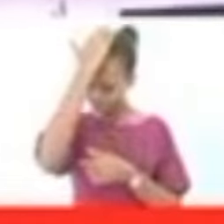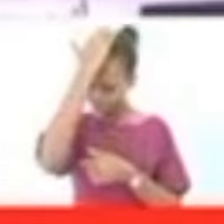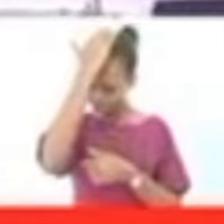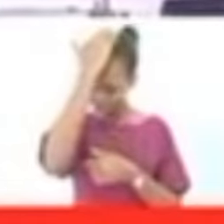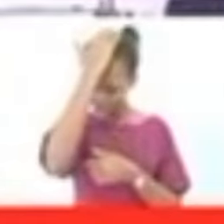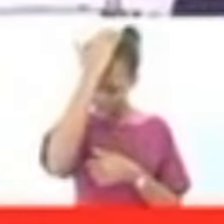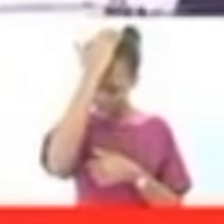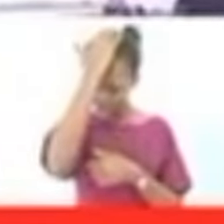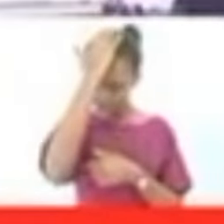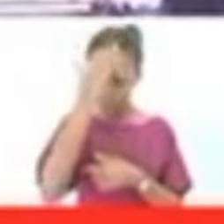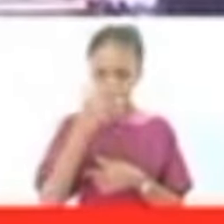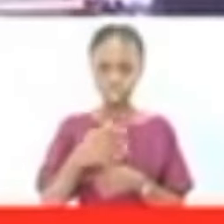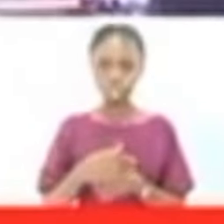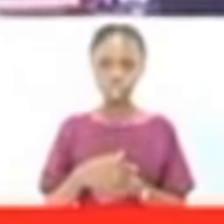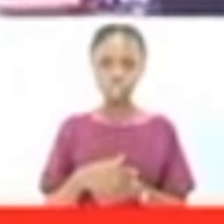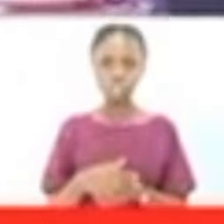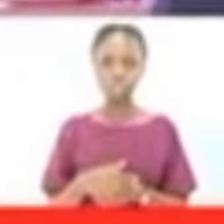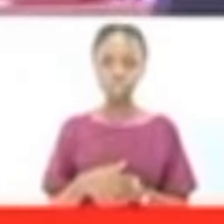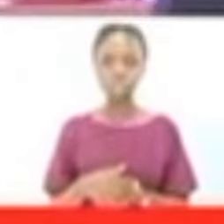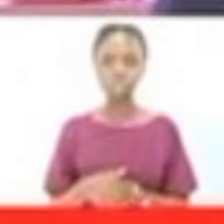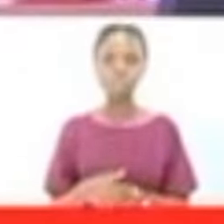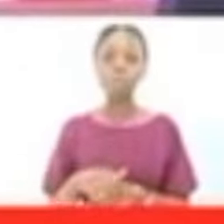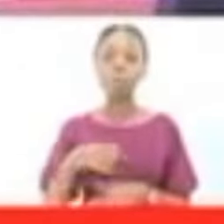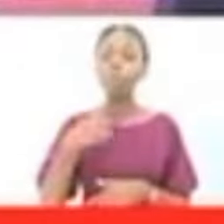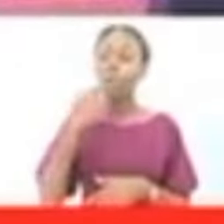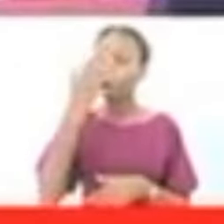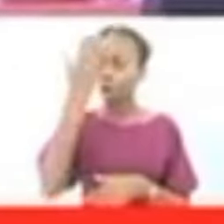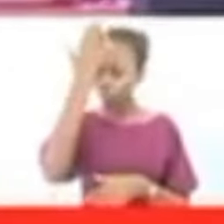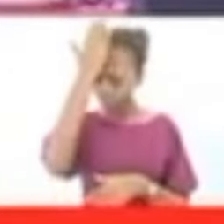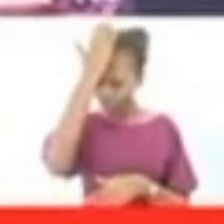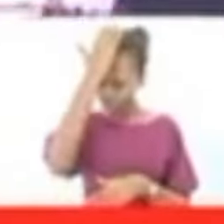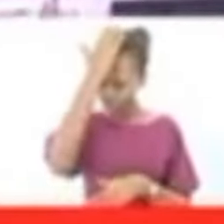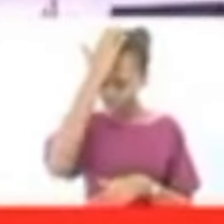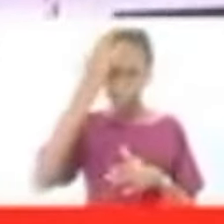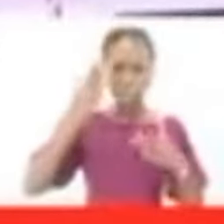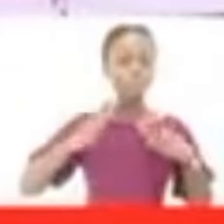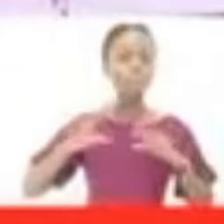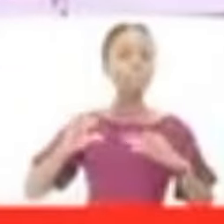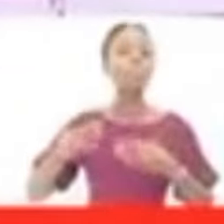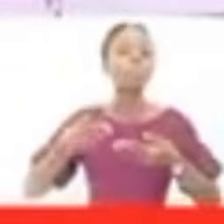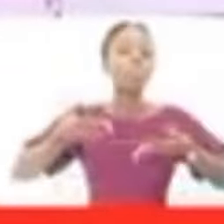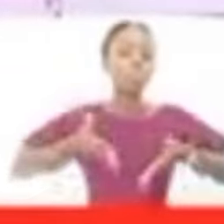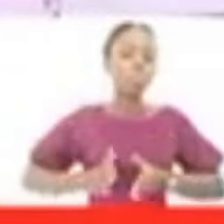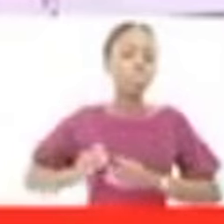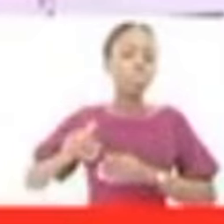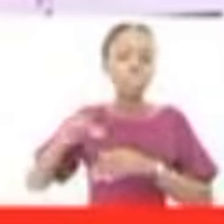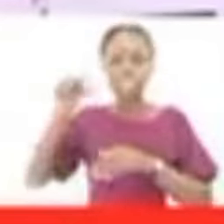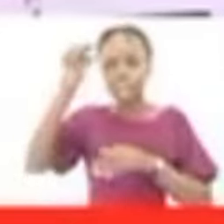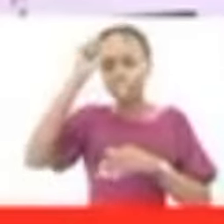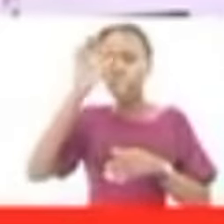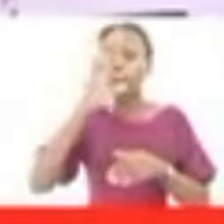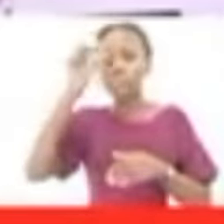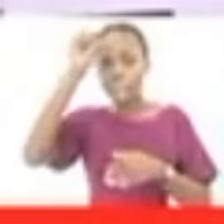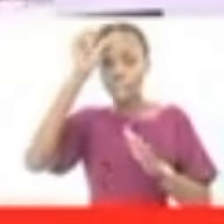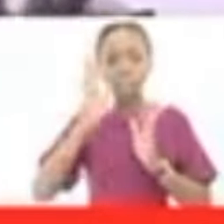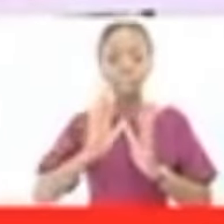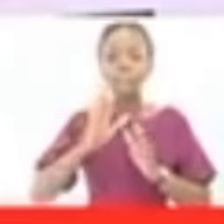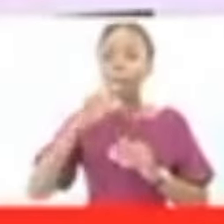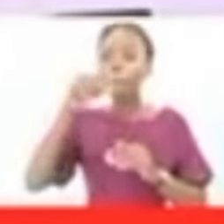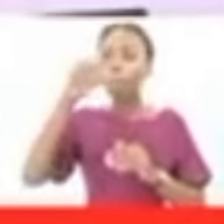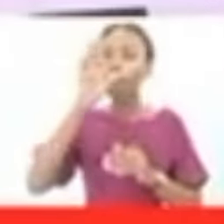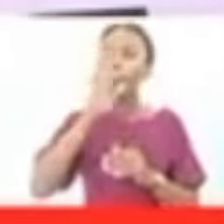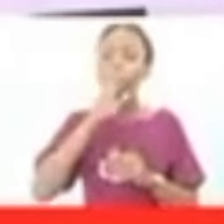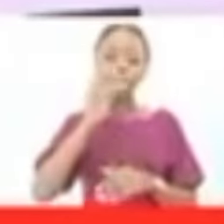Nyenyekea tu, tafuta suluhisho. Nani anyenyekee? Waliopewa nafasi ya uongozi, anaweza kuwa gavana, anaweza